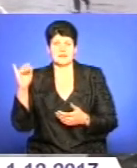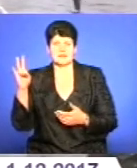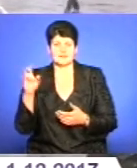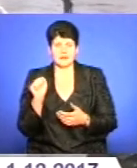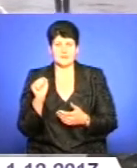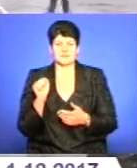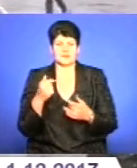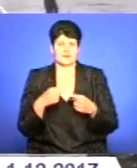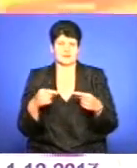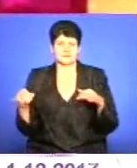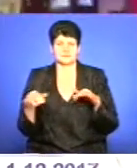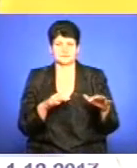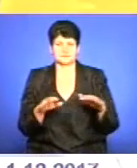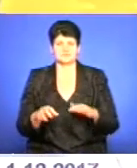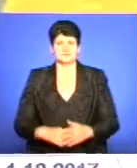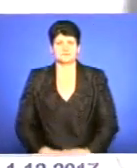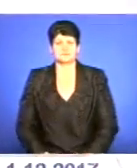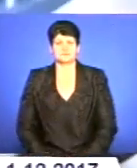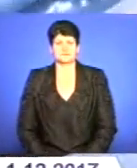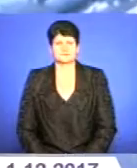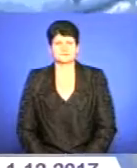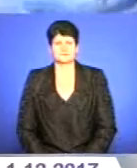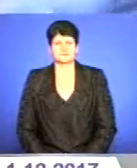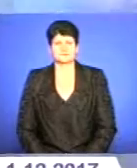оперативно-профілактичних заходів.